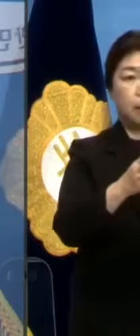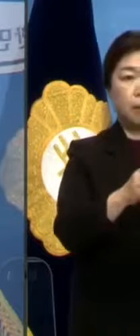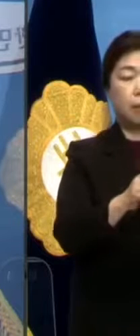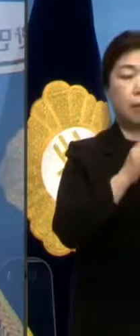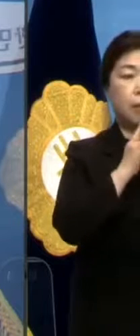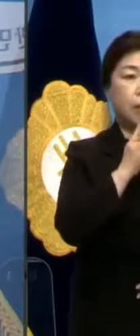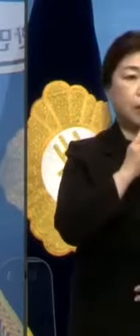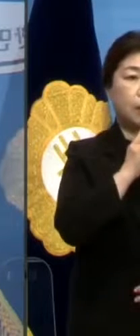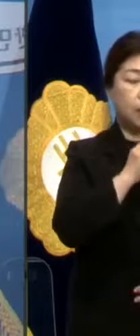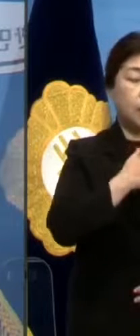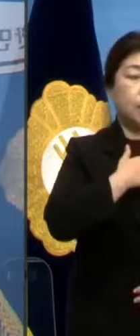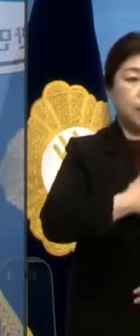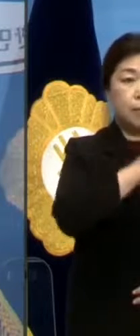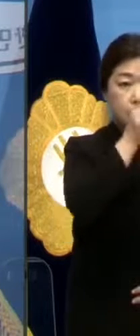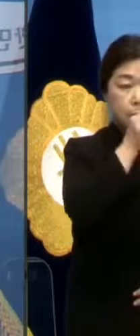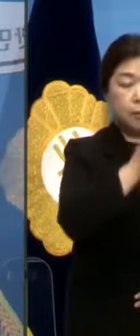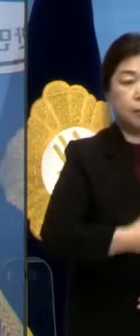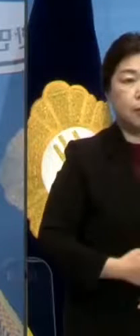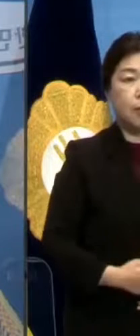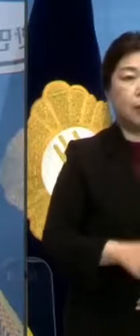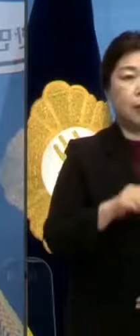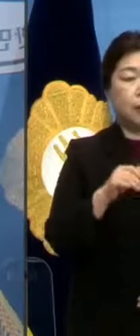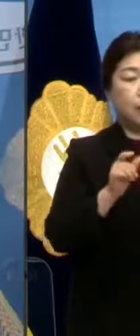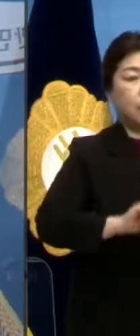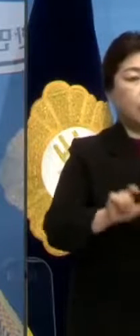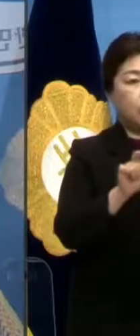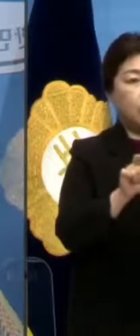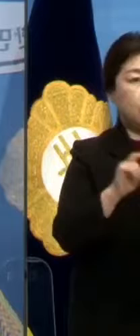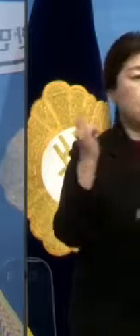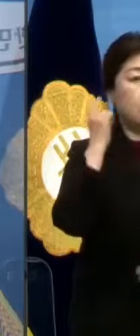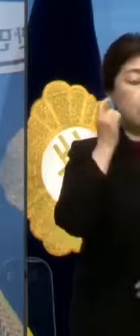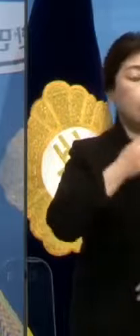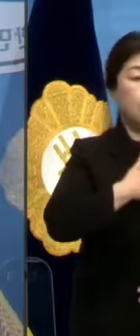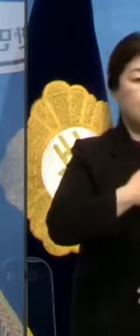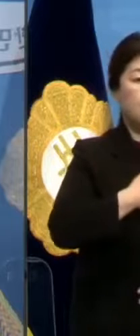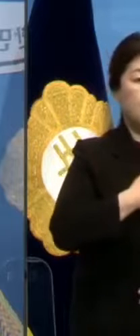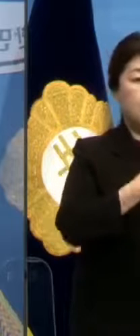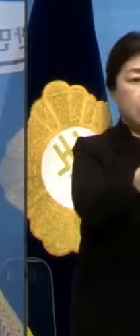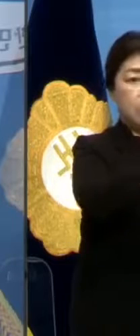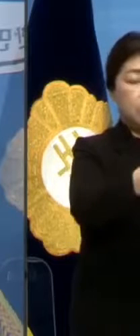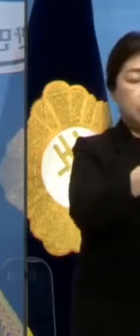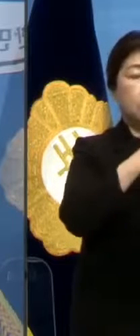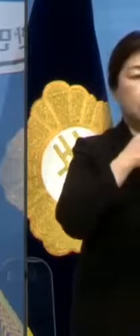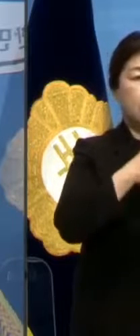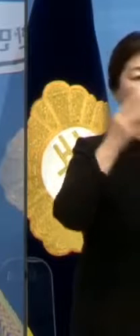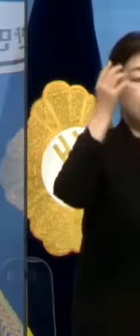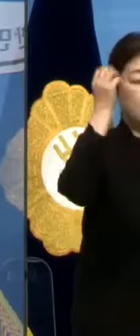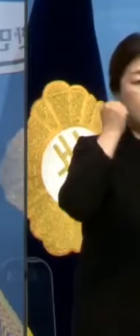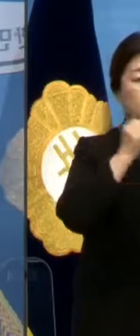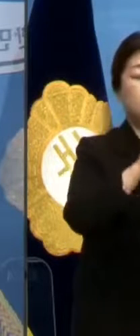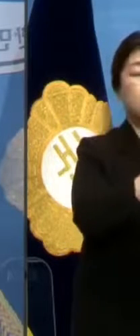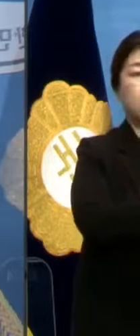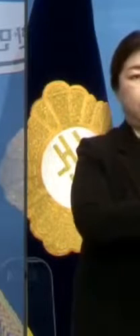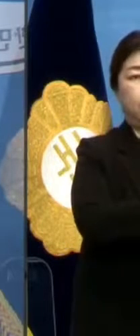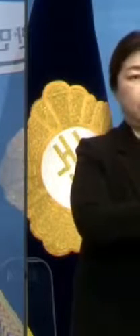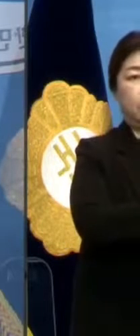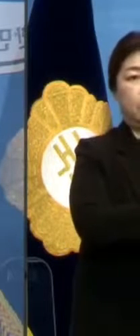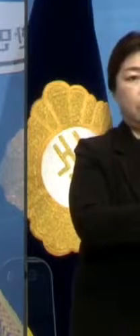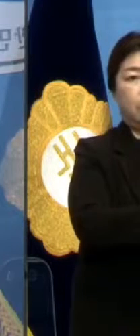세상이라는 말이 있었습니다. 아마 저서도 출간된 걸로 알고 있는데 1등만 기억하는 잘못된